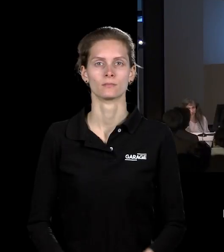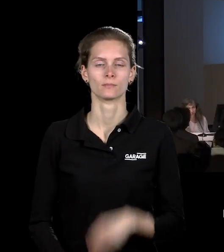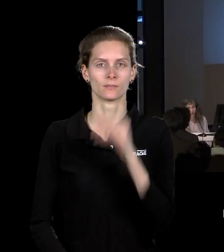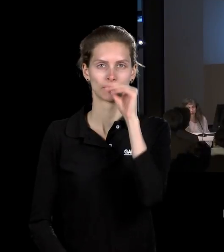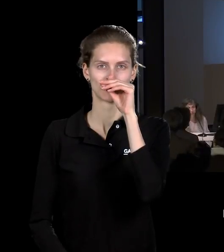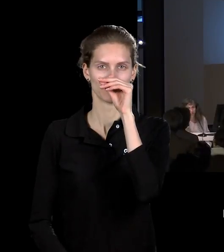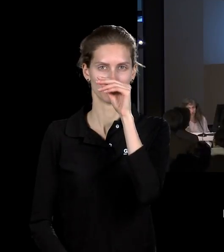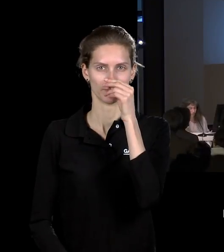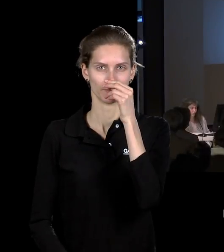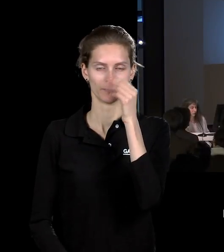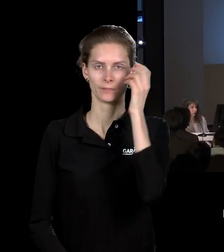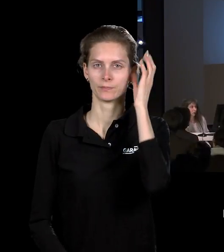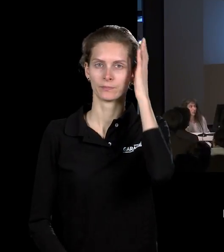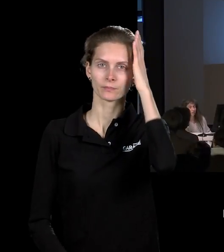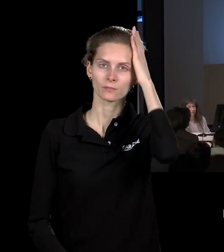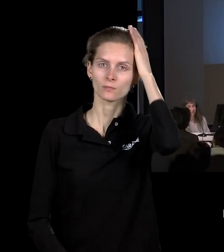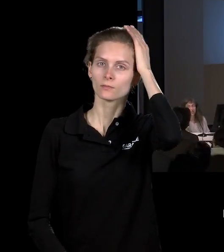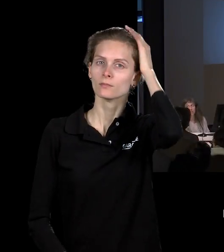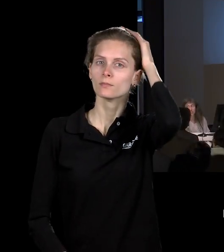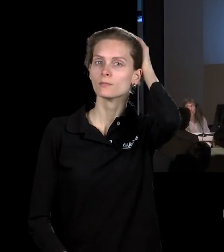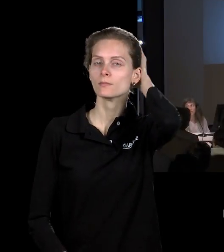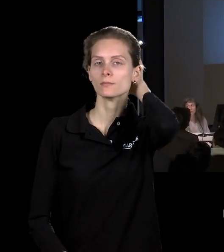Что помимо вот как бы так